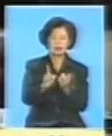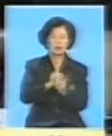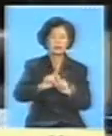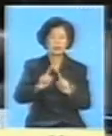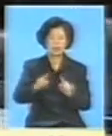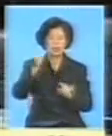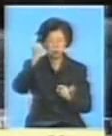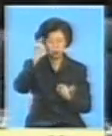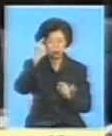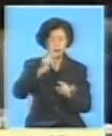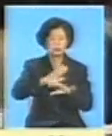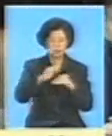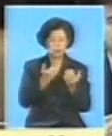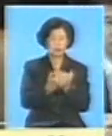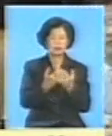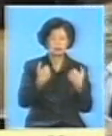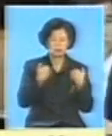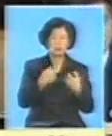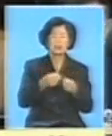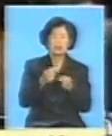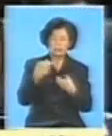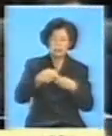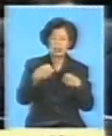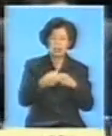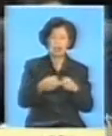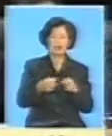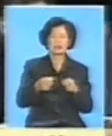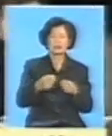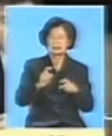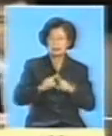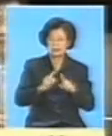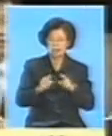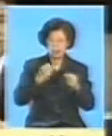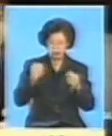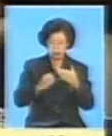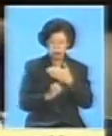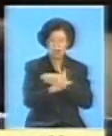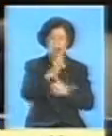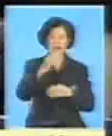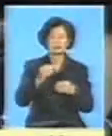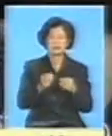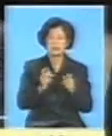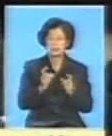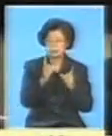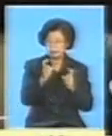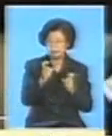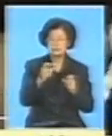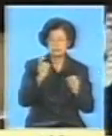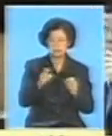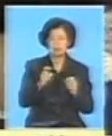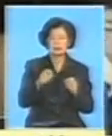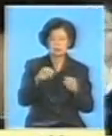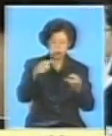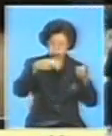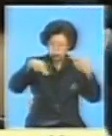ว่าจะเดินไปยังไงมันมีทั้งเงื่อนไขวิกฤตและโอกาสนะครับแล้วก็มีความเสี่ยงมากมายเราก็ต้องมีการพิจารณาความเสี่ยง